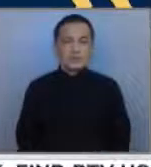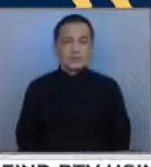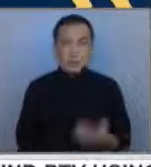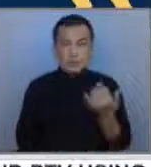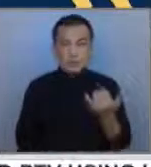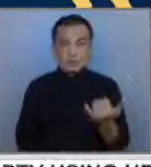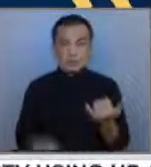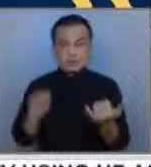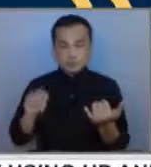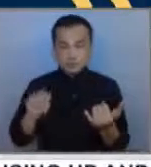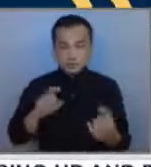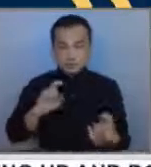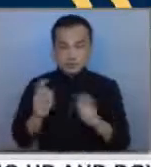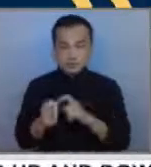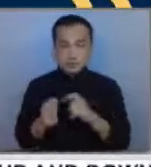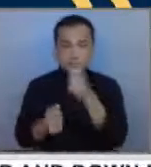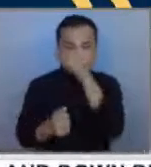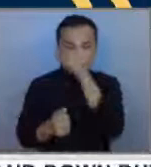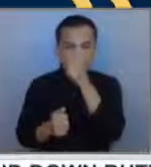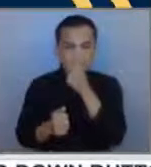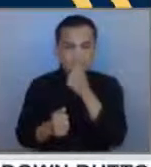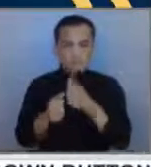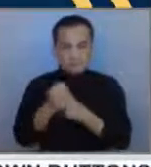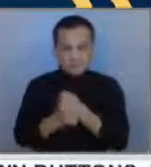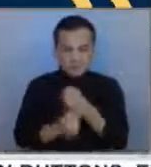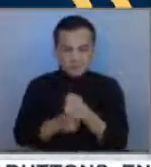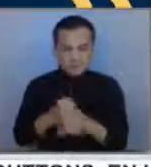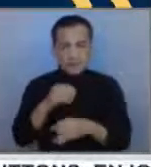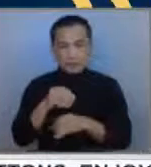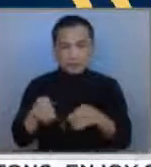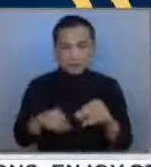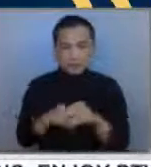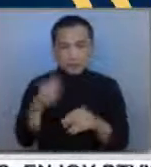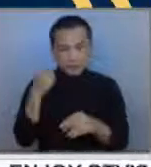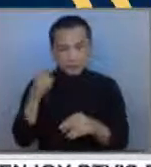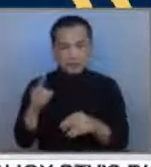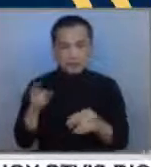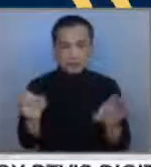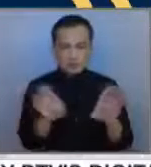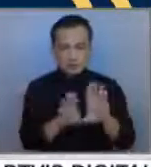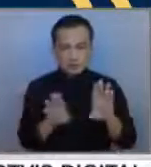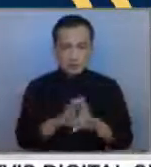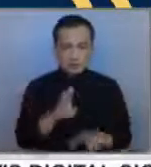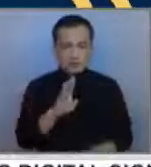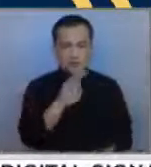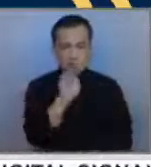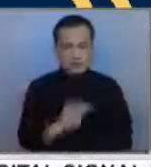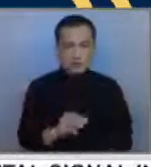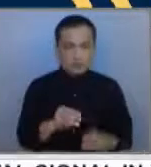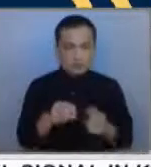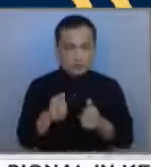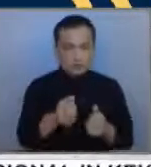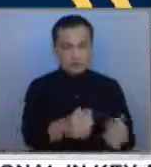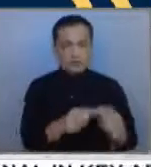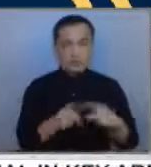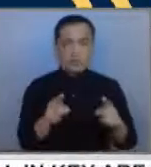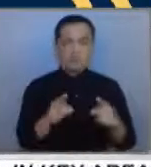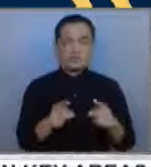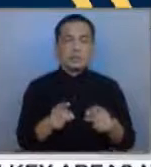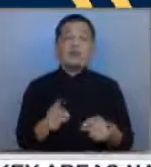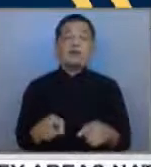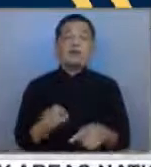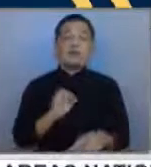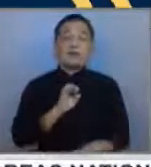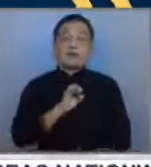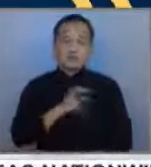mag-adjust at mag-sakripisyo po ng konti dito sa ating pagsara ng Meralco Avenue. Pero ang bunga po nito, inaasahan natin after 6 years,